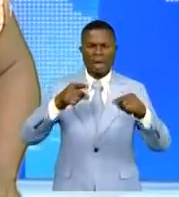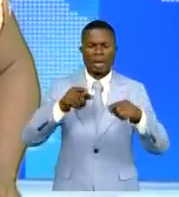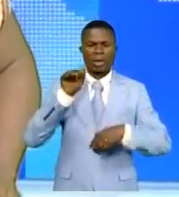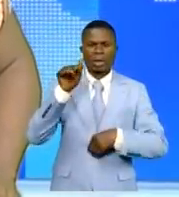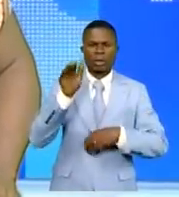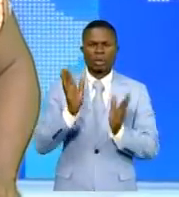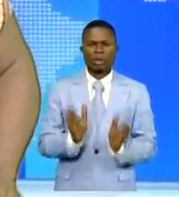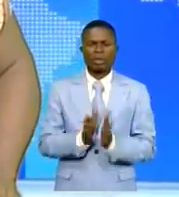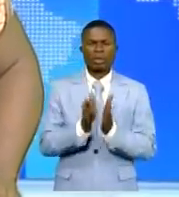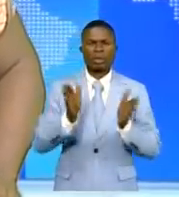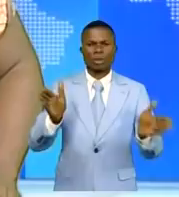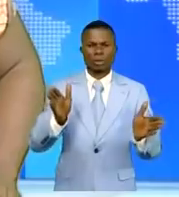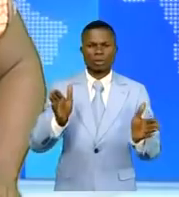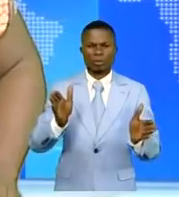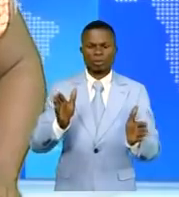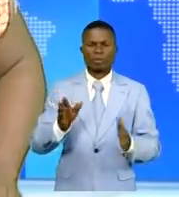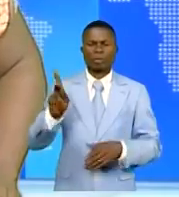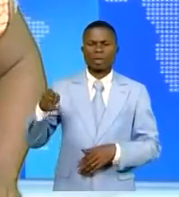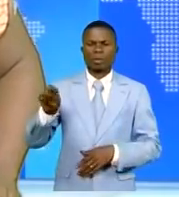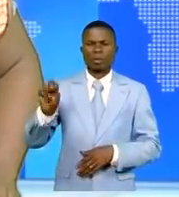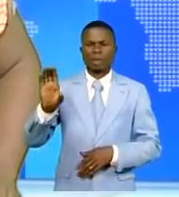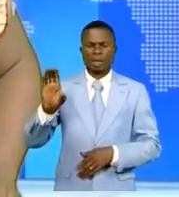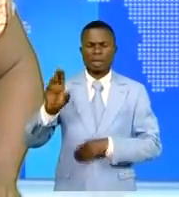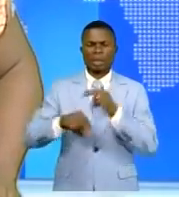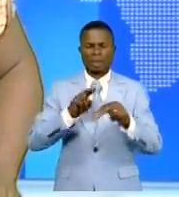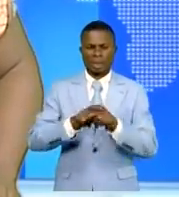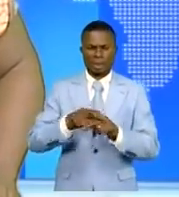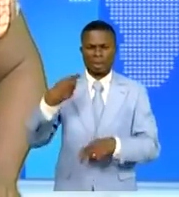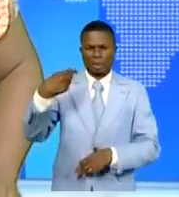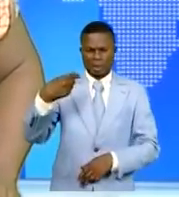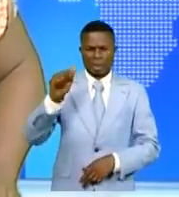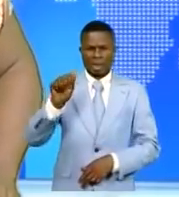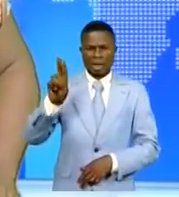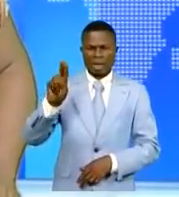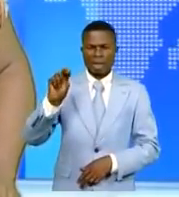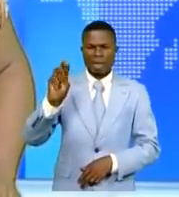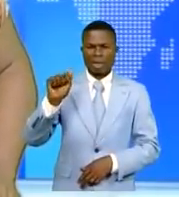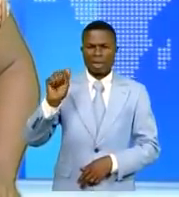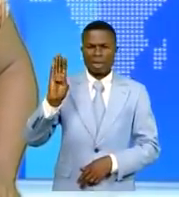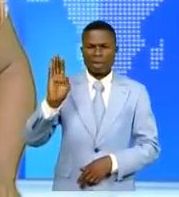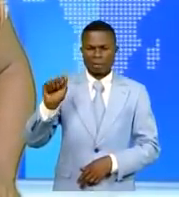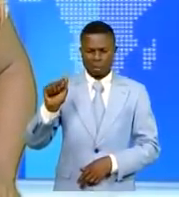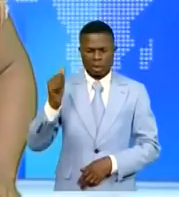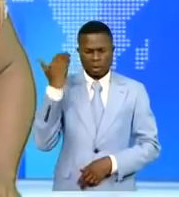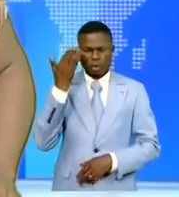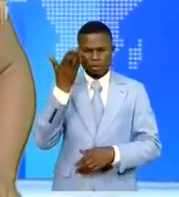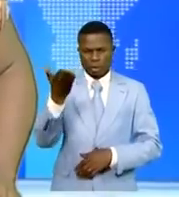directeur général du parc national de la Garamba, au gouverneur de province Christophe Bassian-Enanga. De